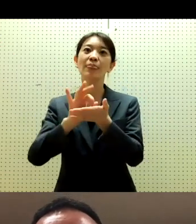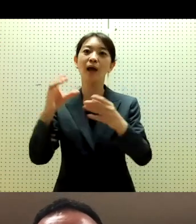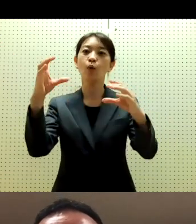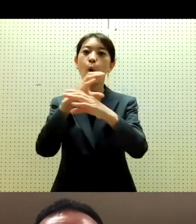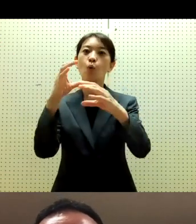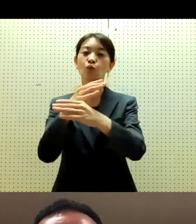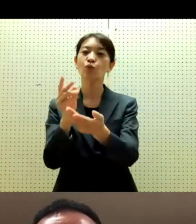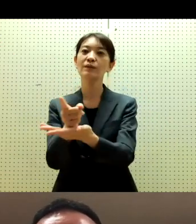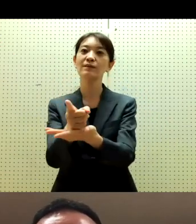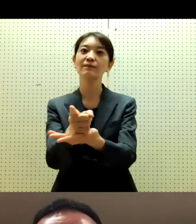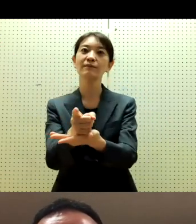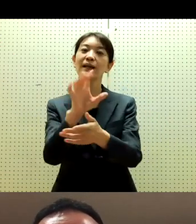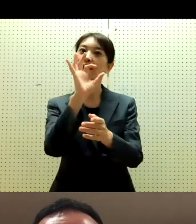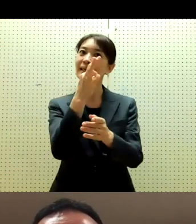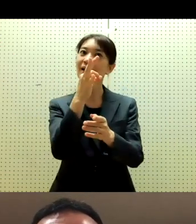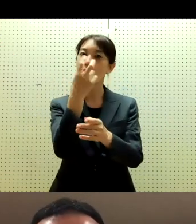ています。